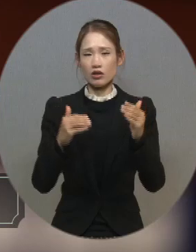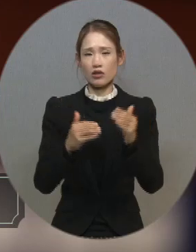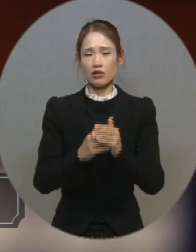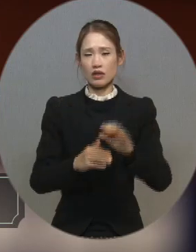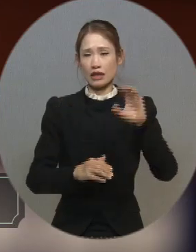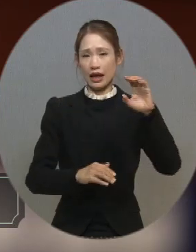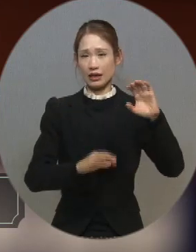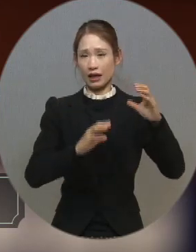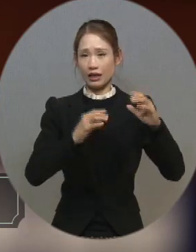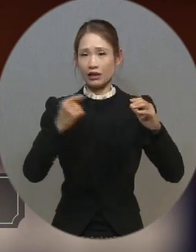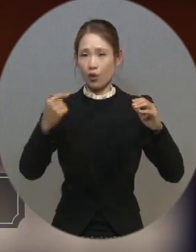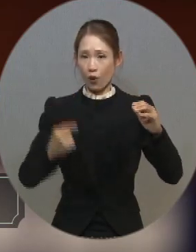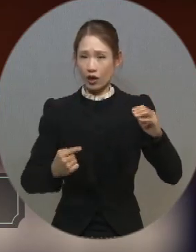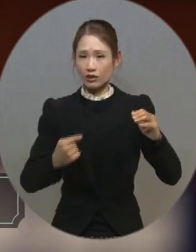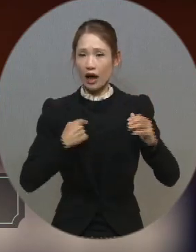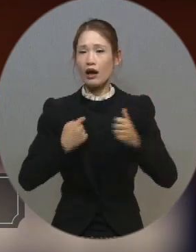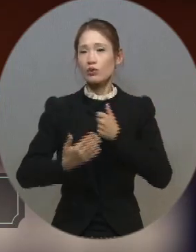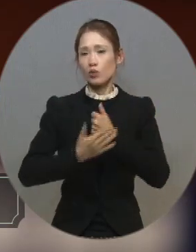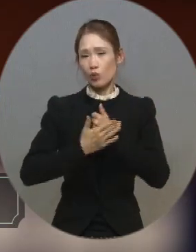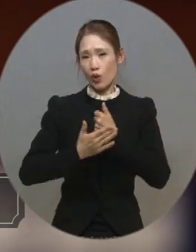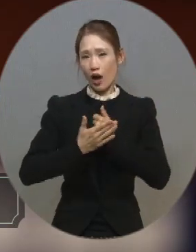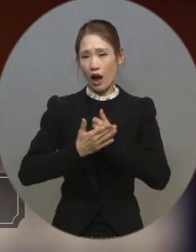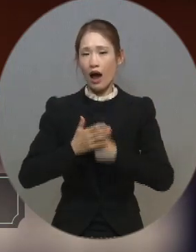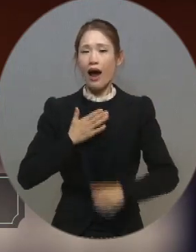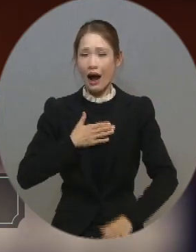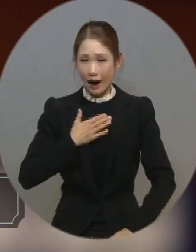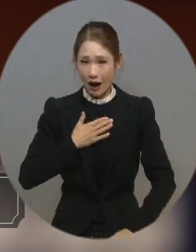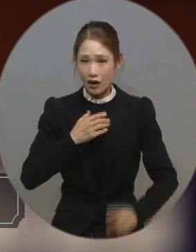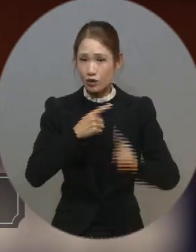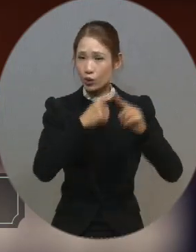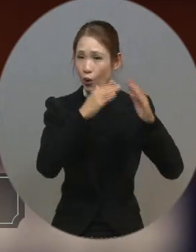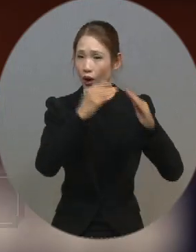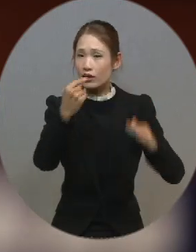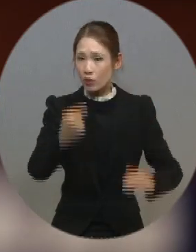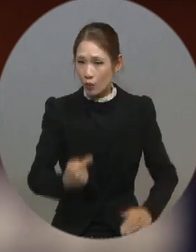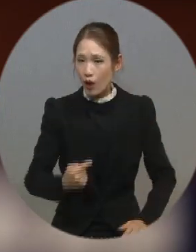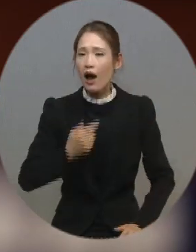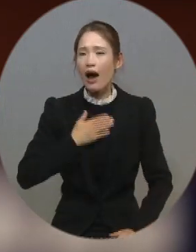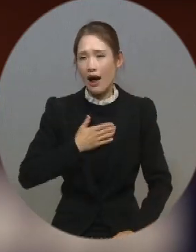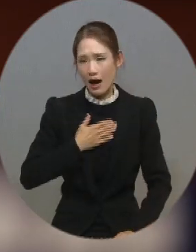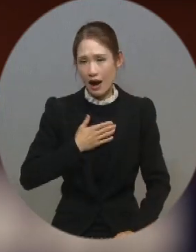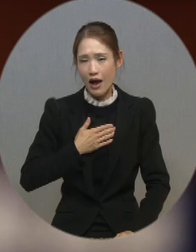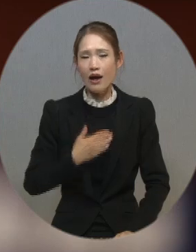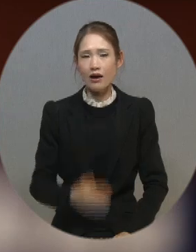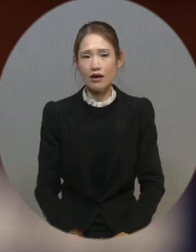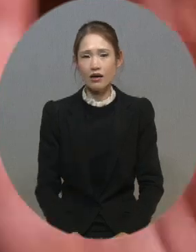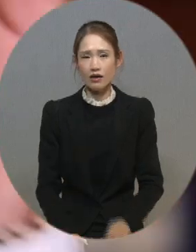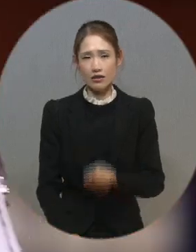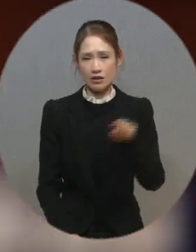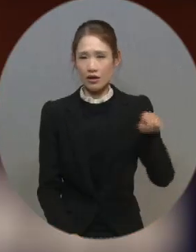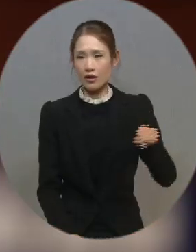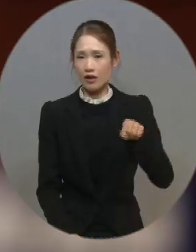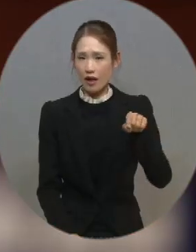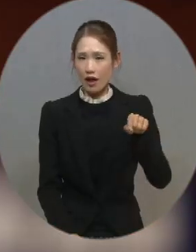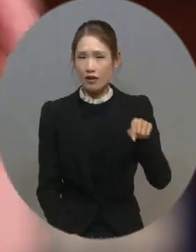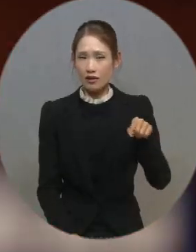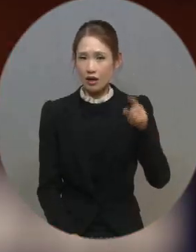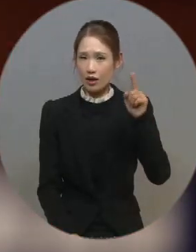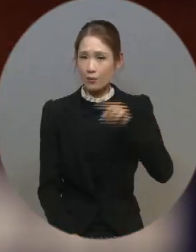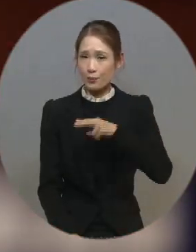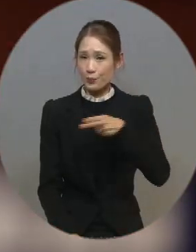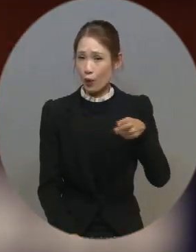캐나다에서 와서 자기들을 도왔다는 거 알고 교회가 와서 도왔다는 것도 알고 그러니까 얘네들은 다